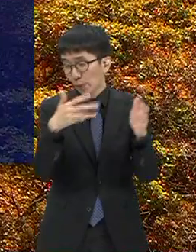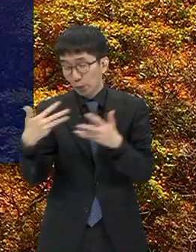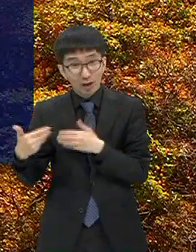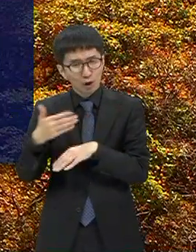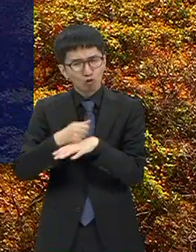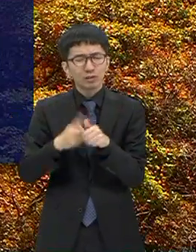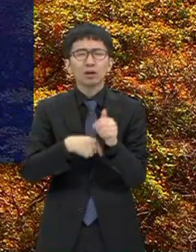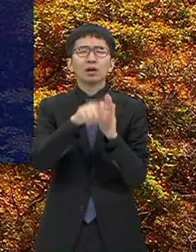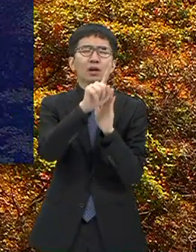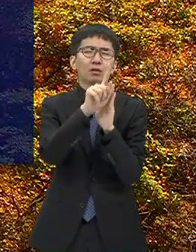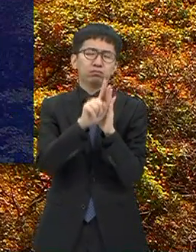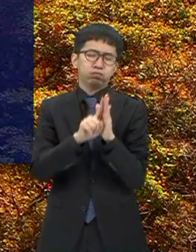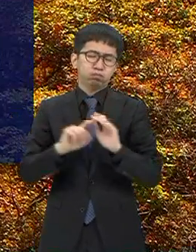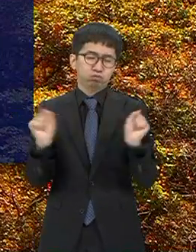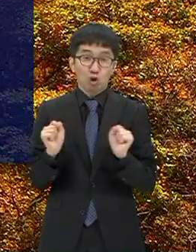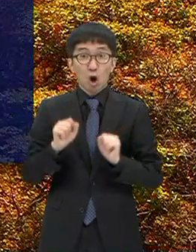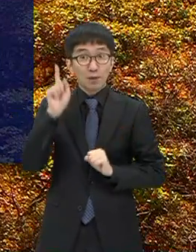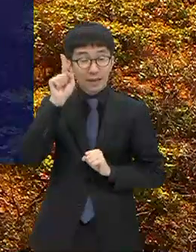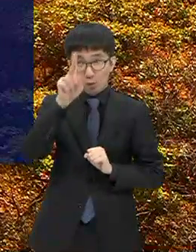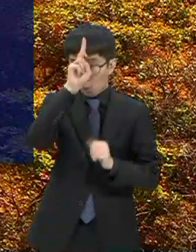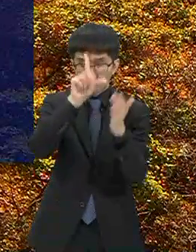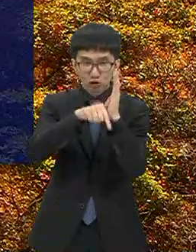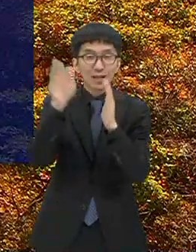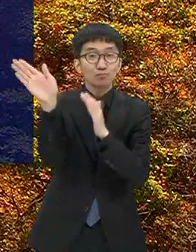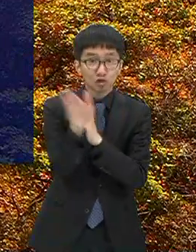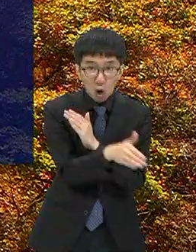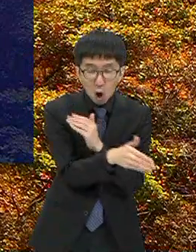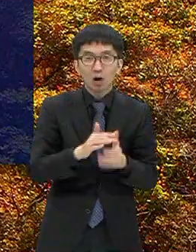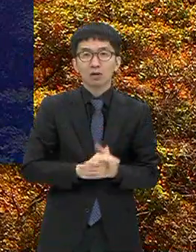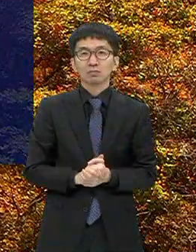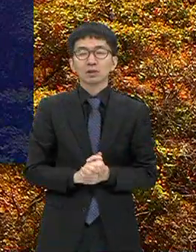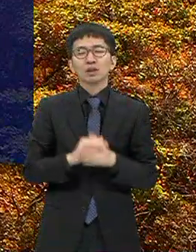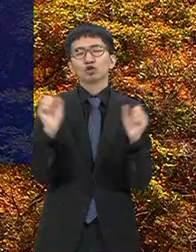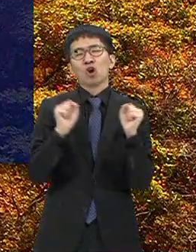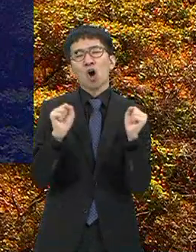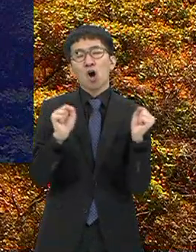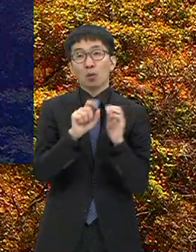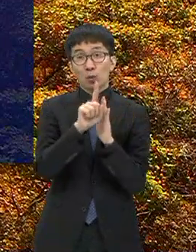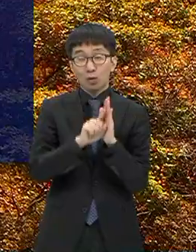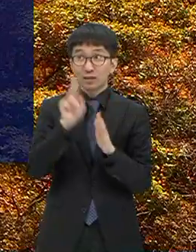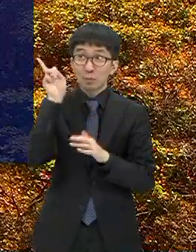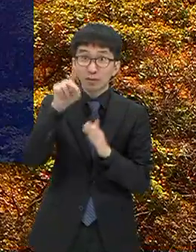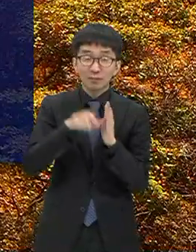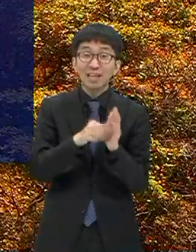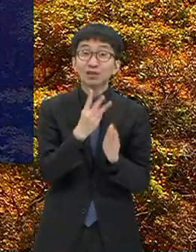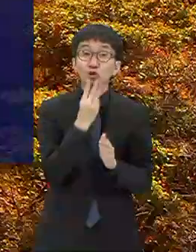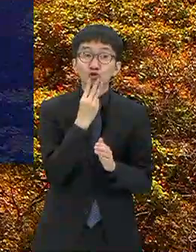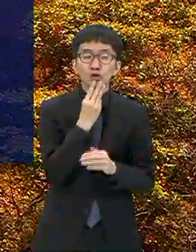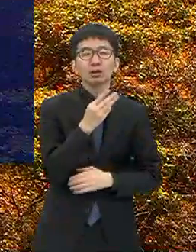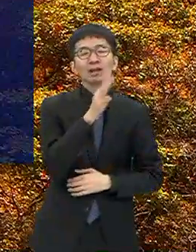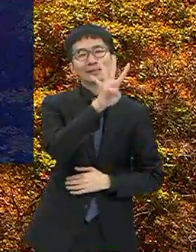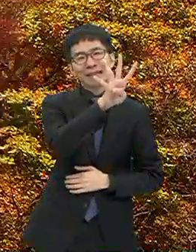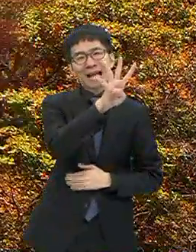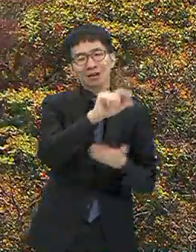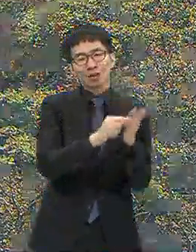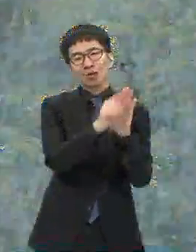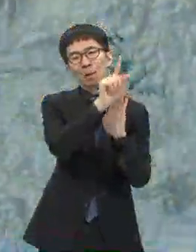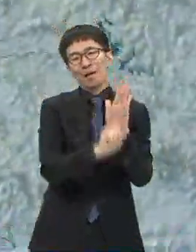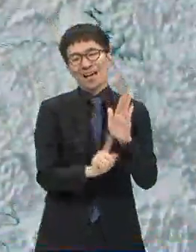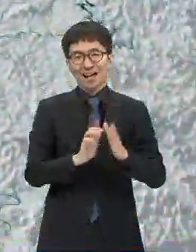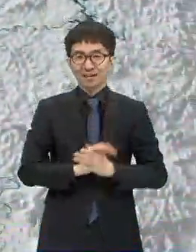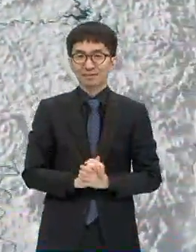공기는 더 쌀쌀해지겠습니다. 내일 오후부터 조금씩 차가운 바람이 불겠고 모레는 서울의 아침 기온이 4도까지 뚝